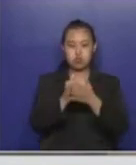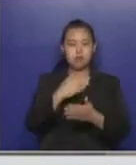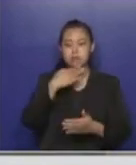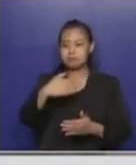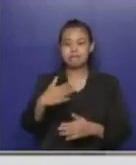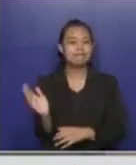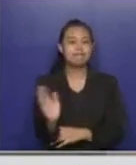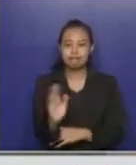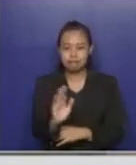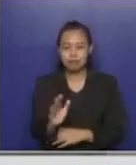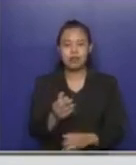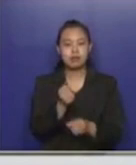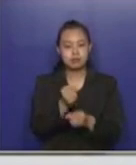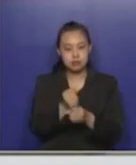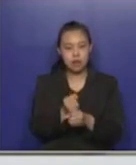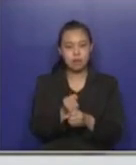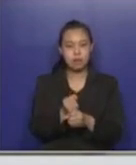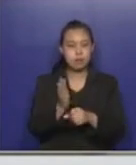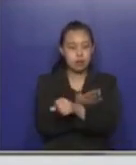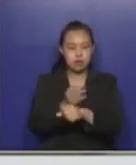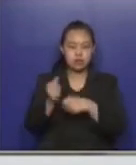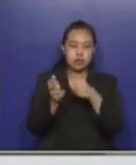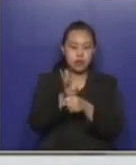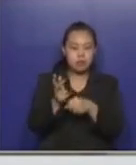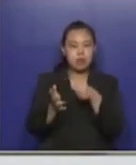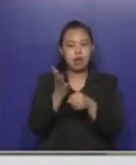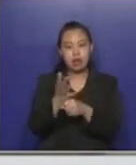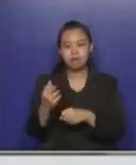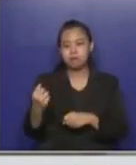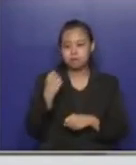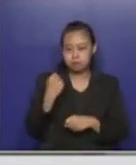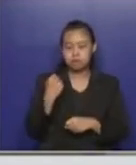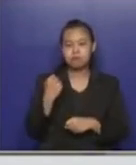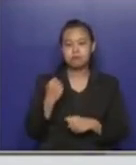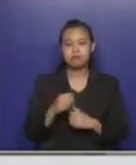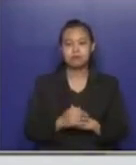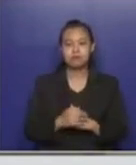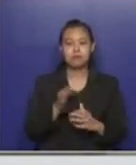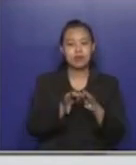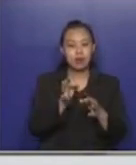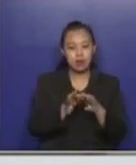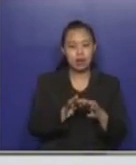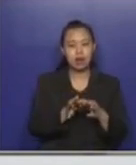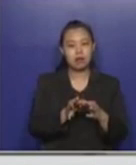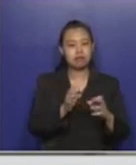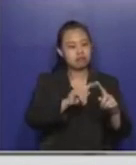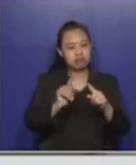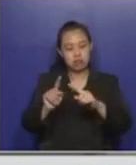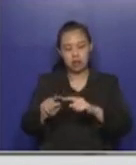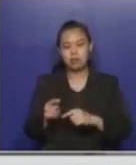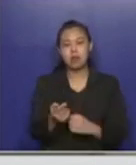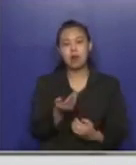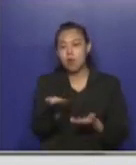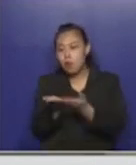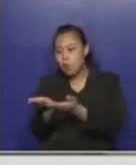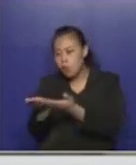รกิจเล็กๆที่เขาดำเนินการไปได้3ปี5ปีมีความมั่นคงเดี๋ยวพวกธนาคารพาณิชย์ก็วิ่งมาหาเขาเองนะคะ